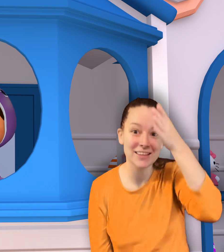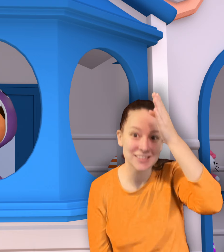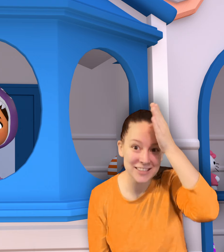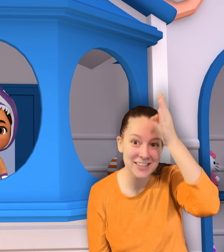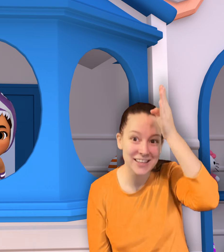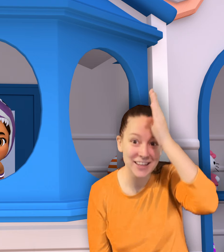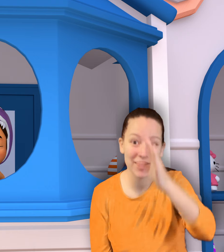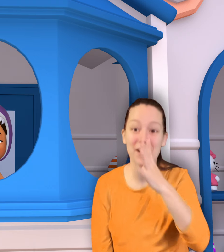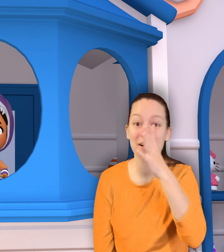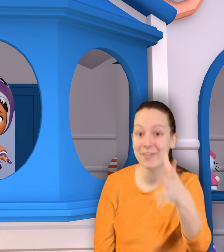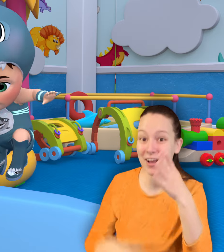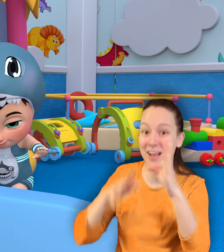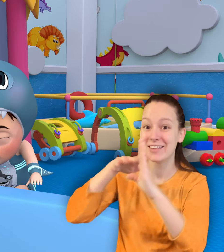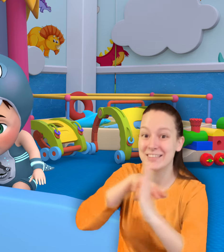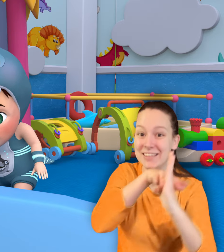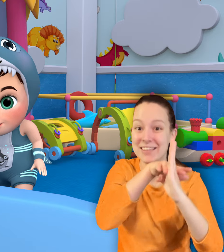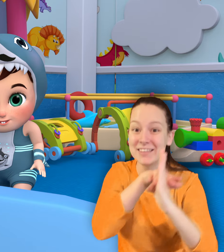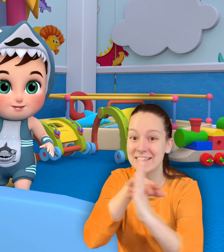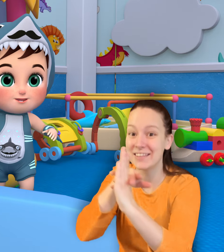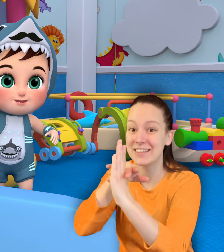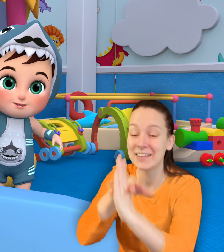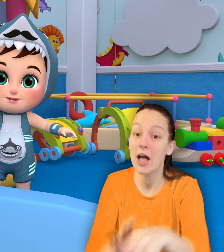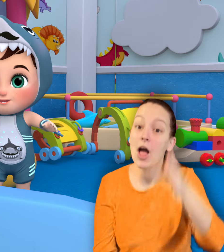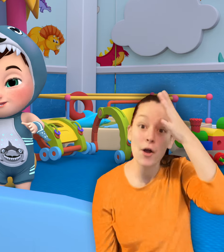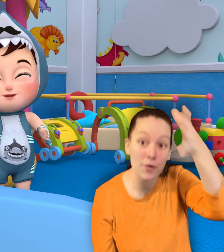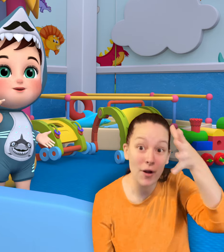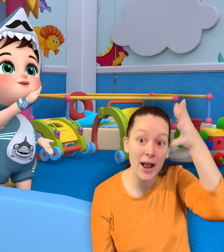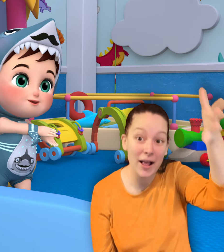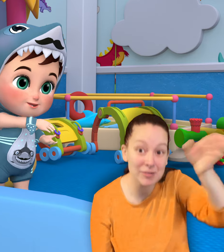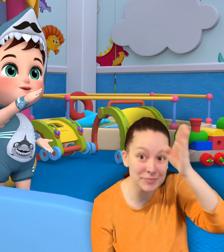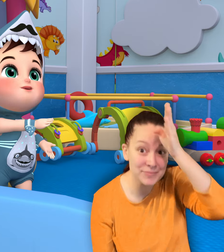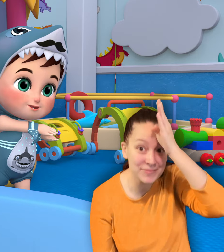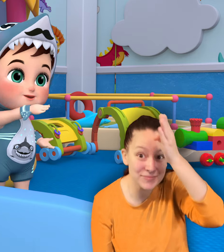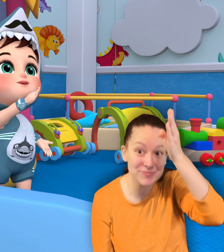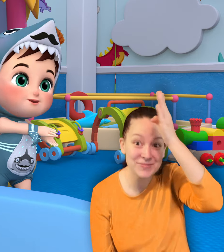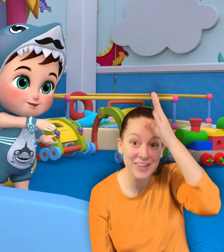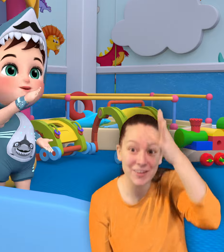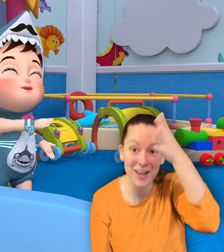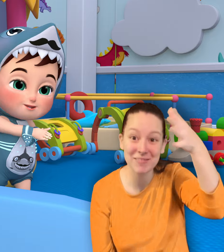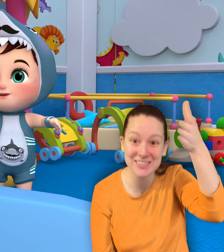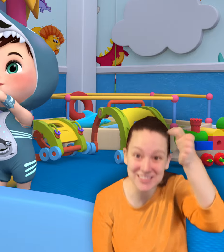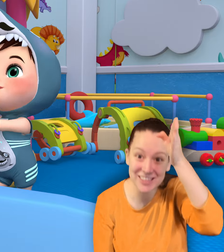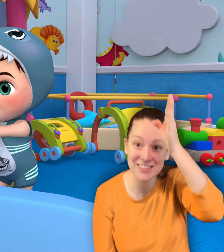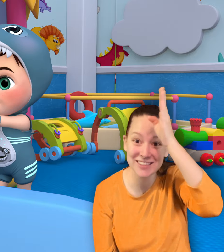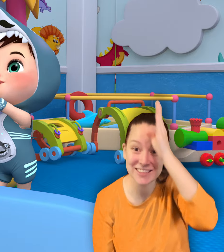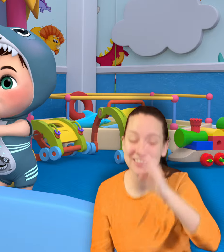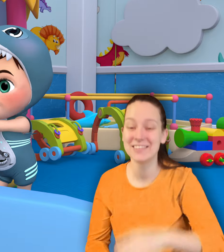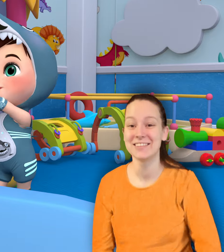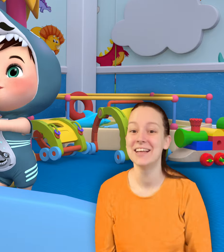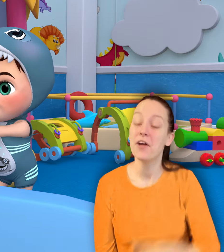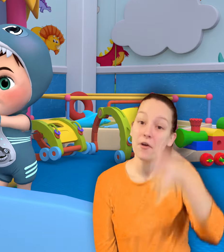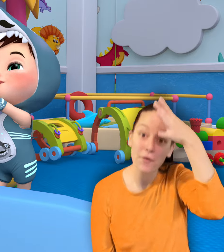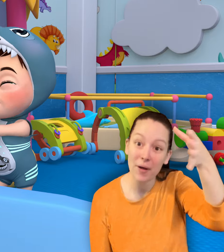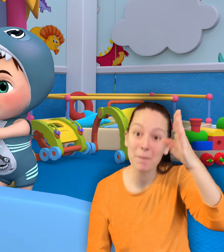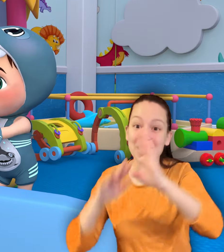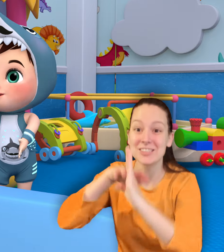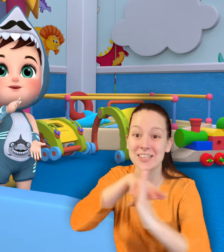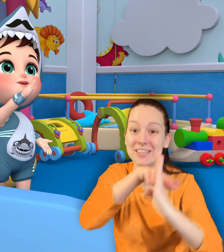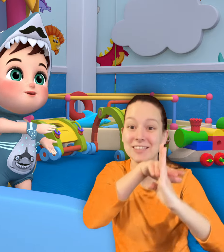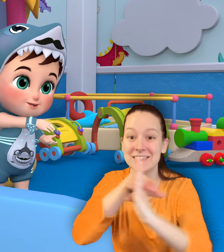ザメおばザメおじザメおじめ